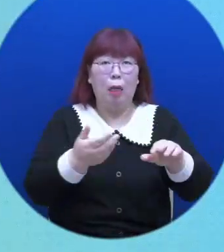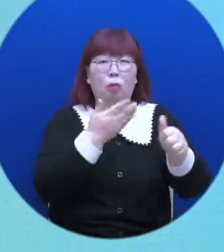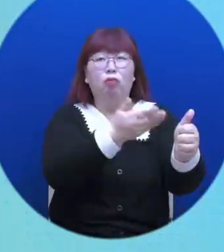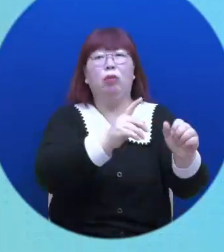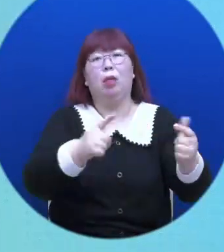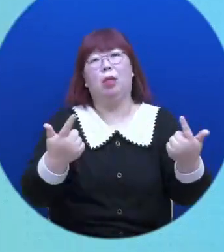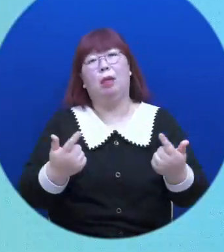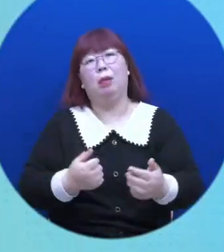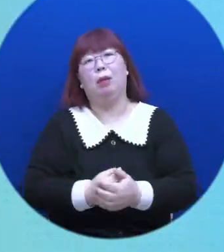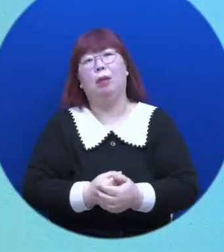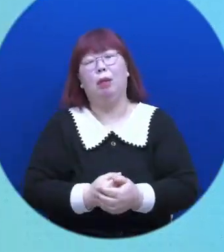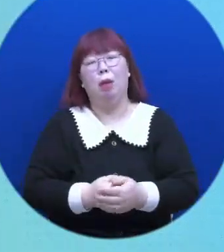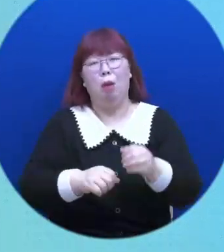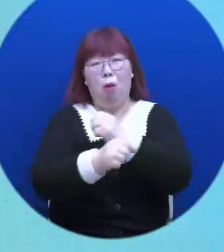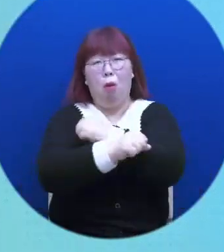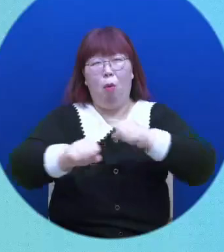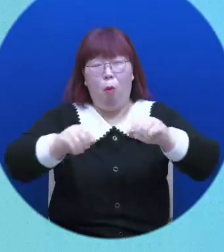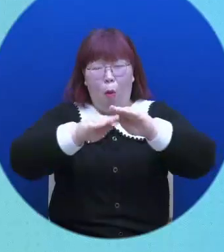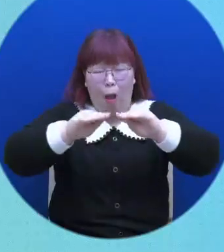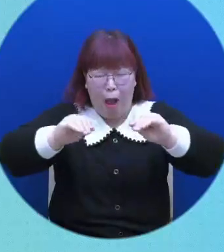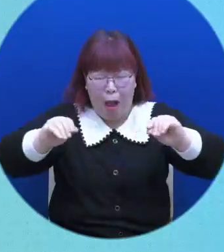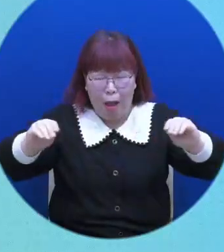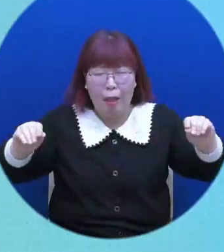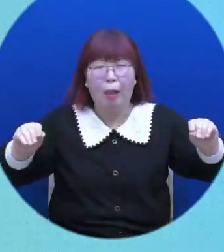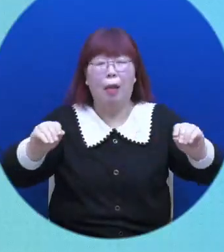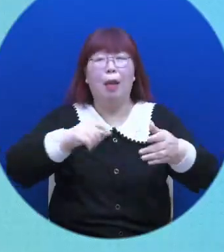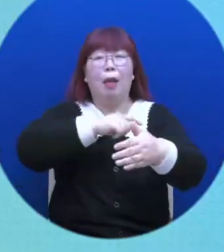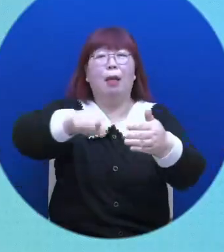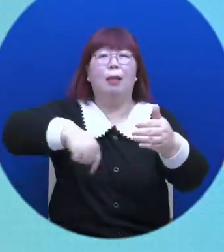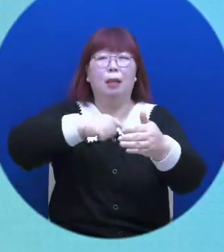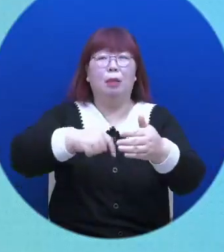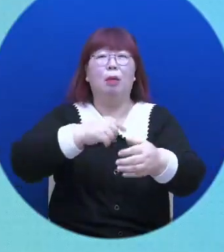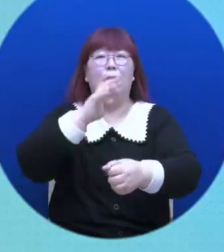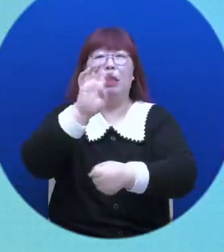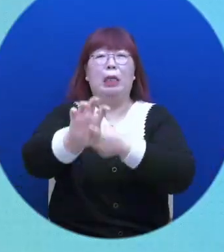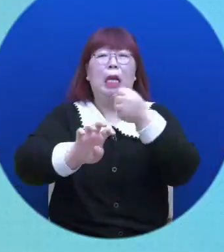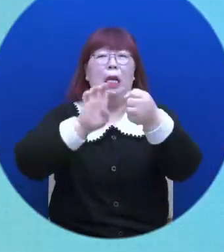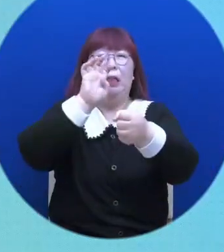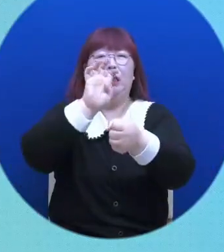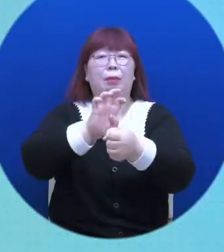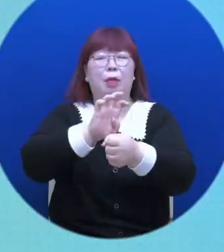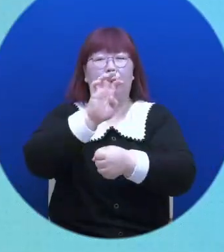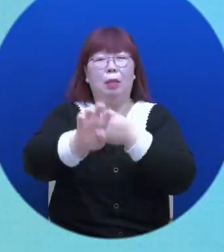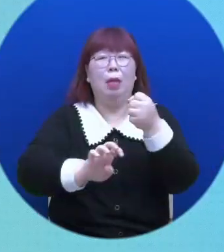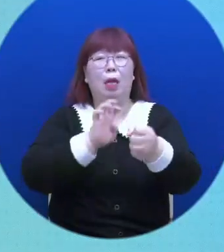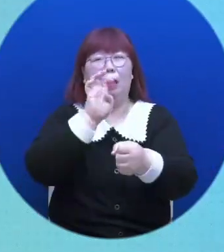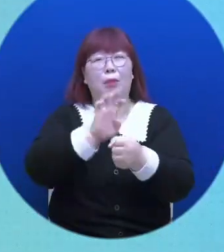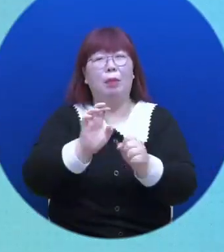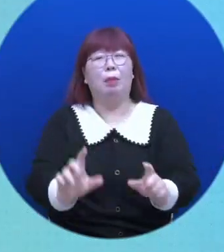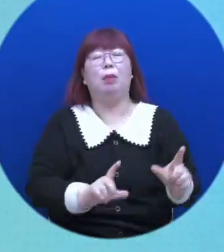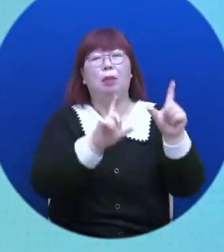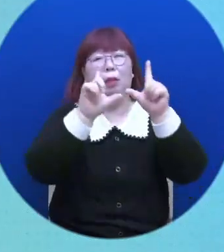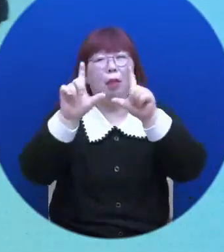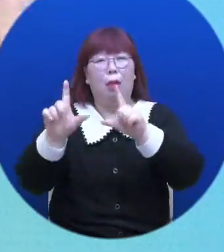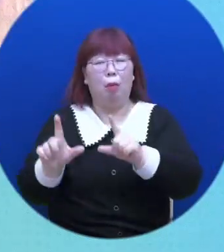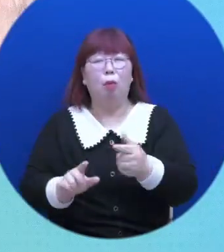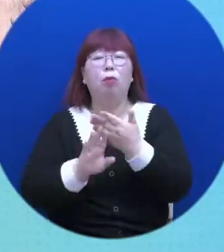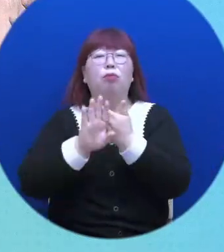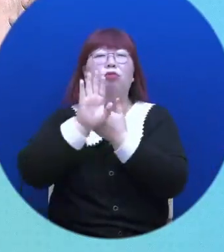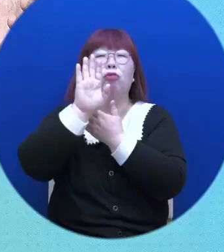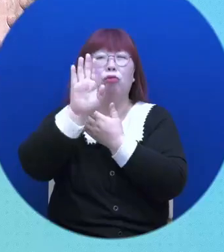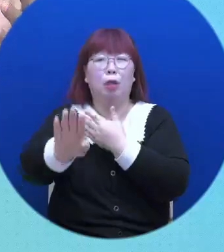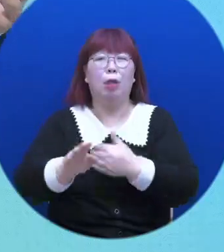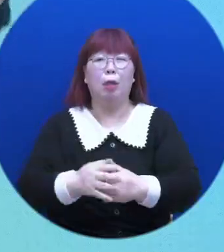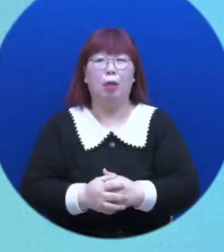않아요. 광야에 40년 동안을 끌고 다닙니다. 그리고 난 이후에